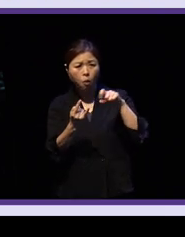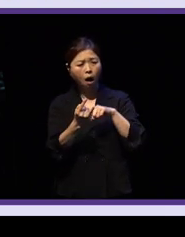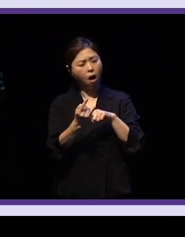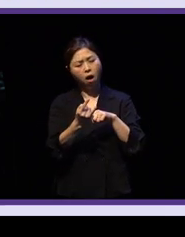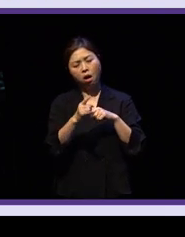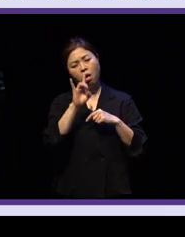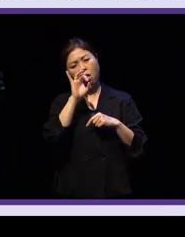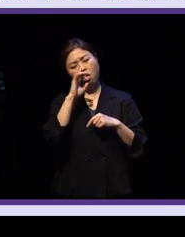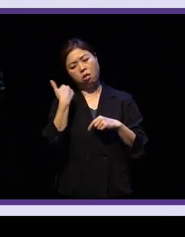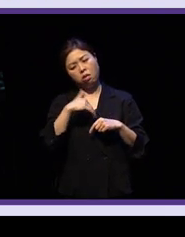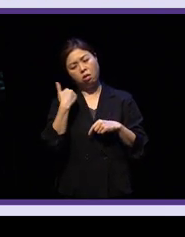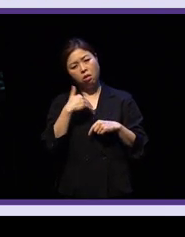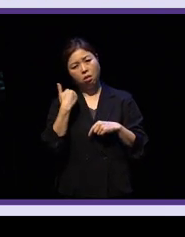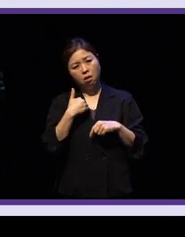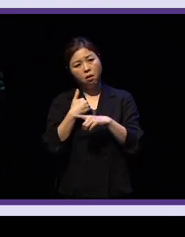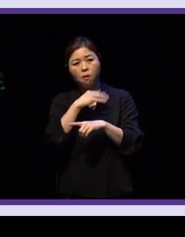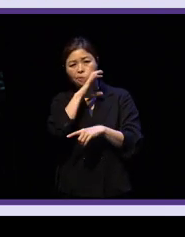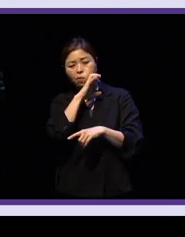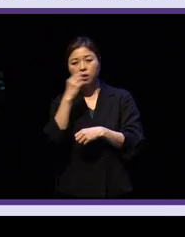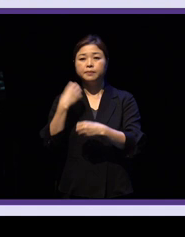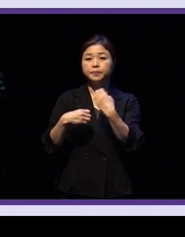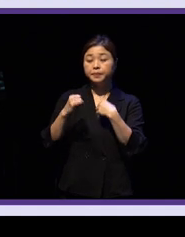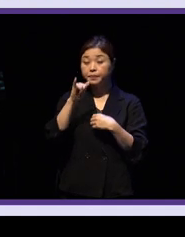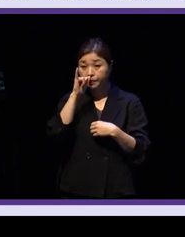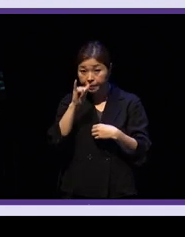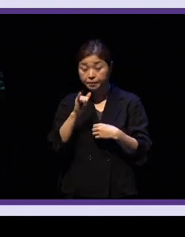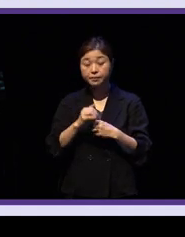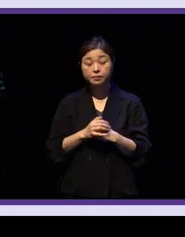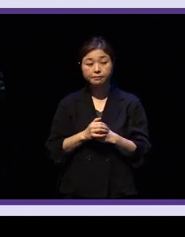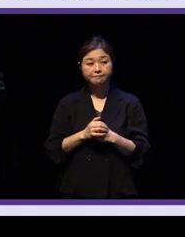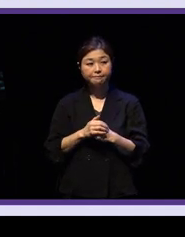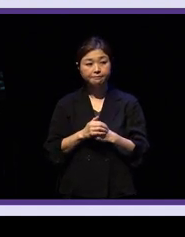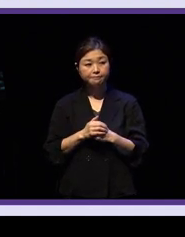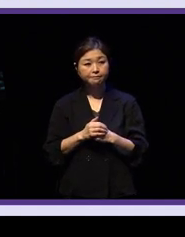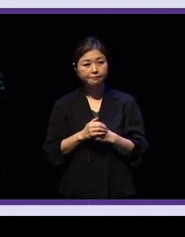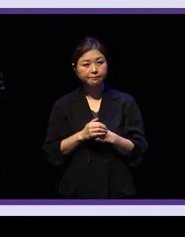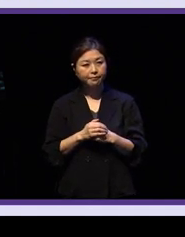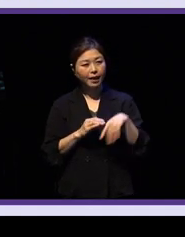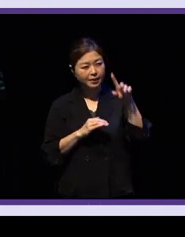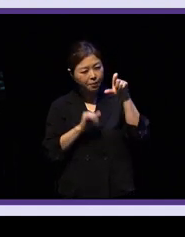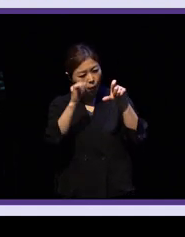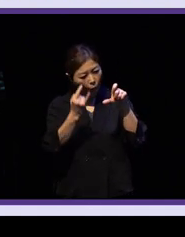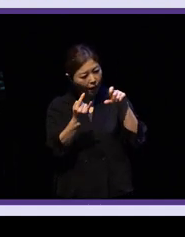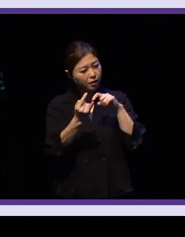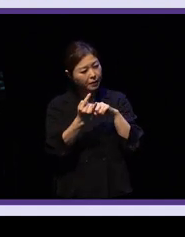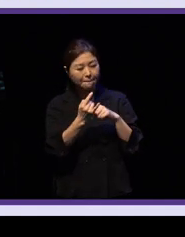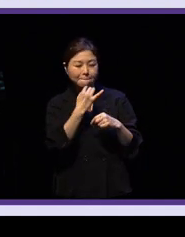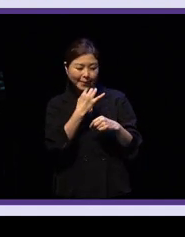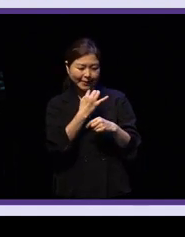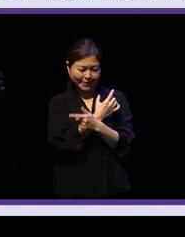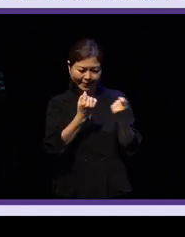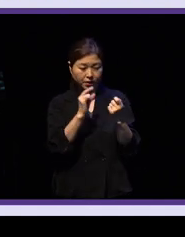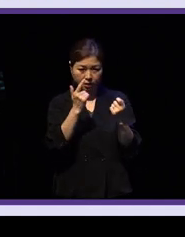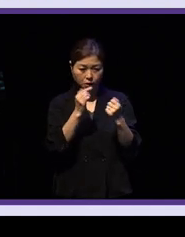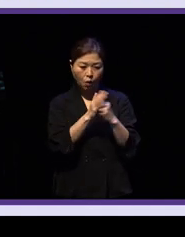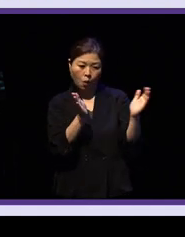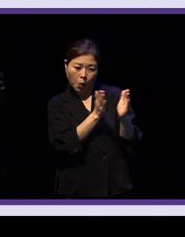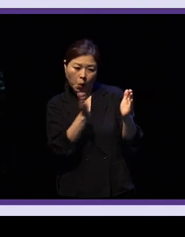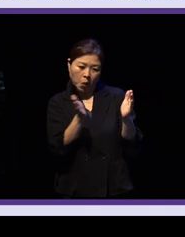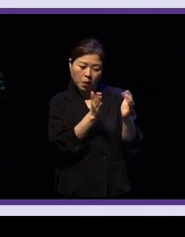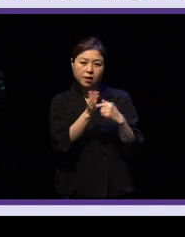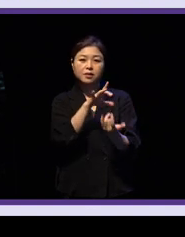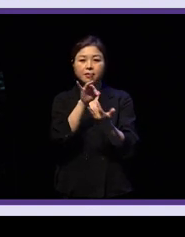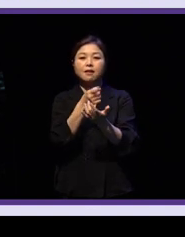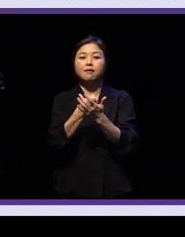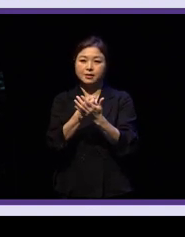힘들다라는 그런 조금 목소리들이 있어서 조금이 부분도 회차를 좀 선택할 수 있는 좀 폭을 좀 열어줬으면 좋겠다라는